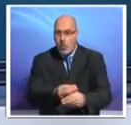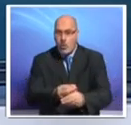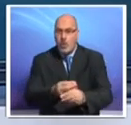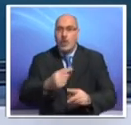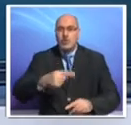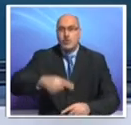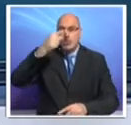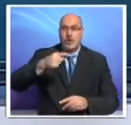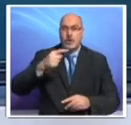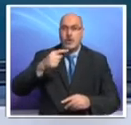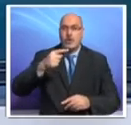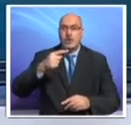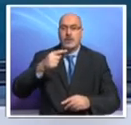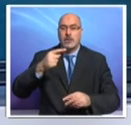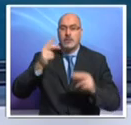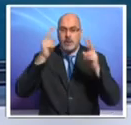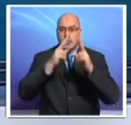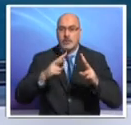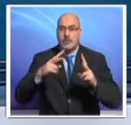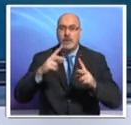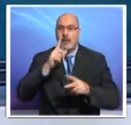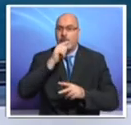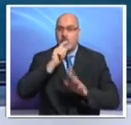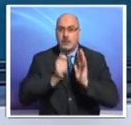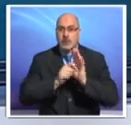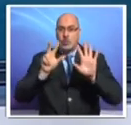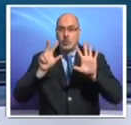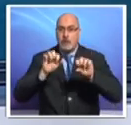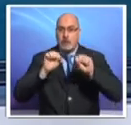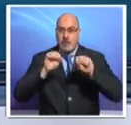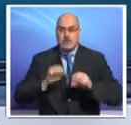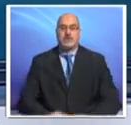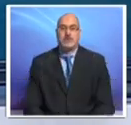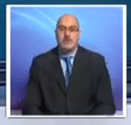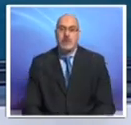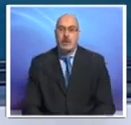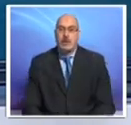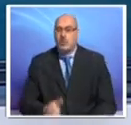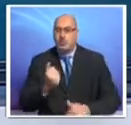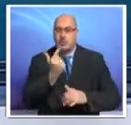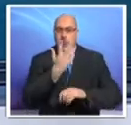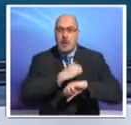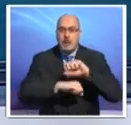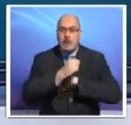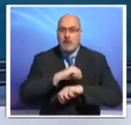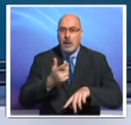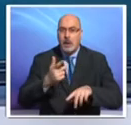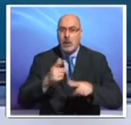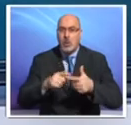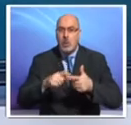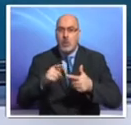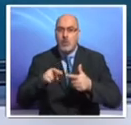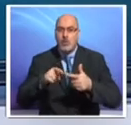العالم اليوم العالمي للمرأة المصادف للثامن مارس من كل سنة، وهذا بتنظيم العديد من النشاطات في